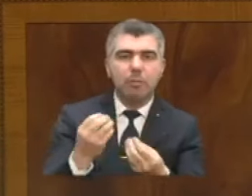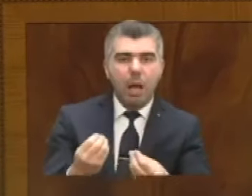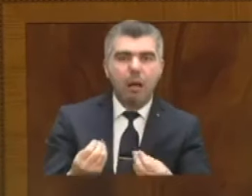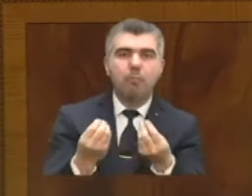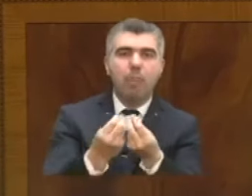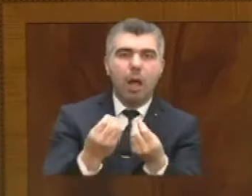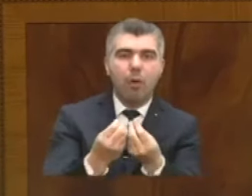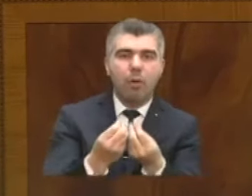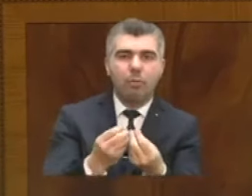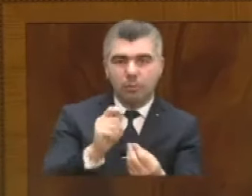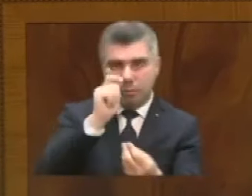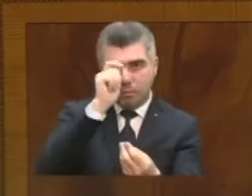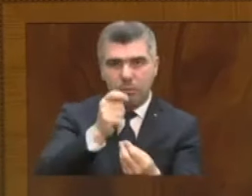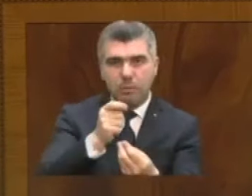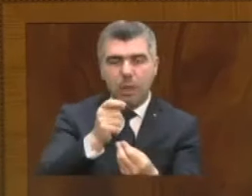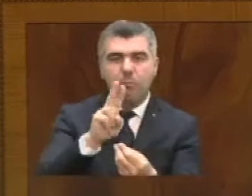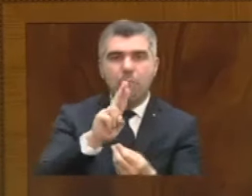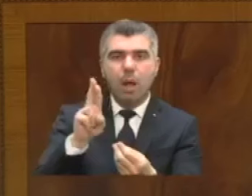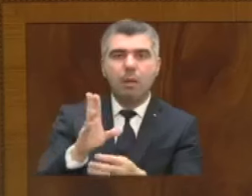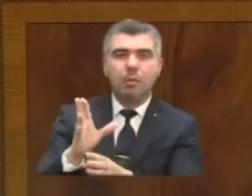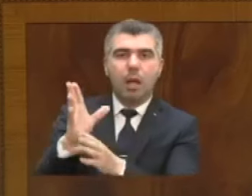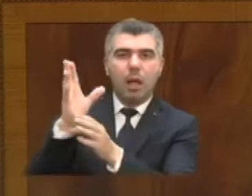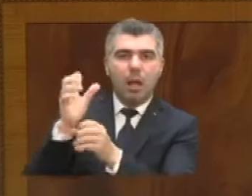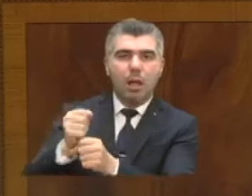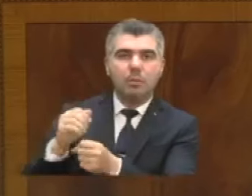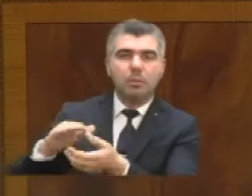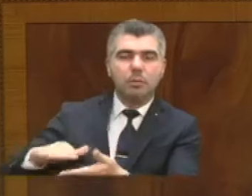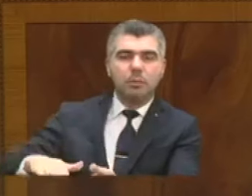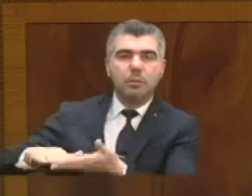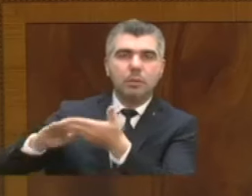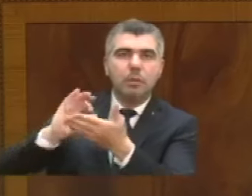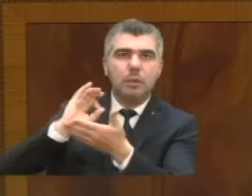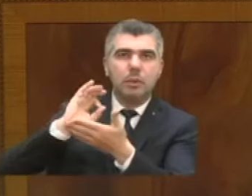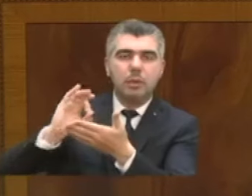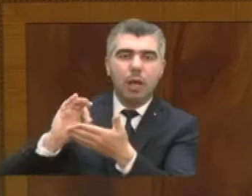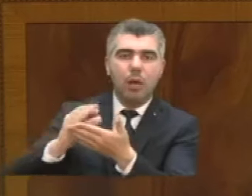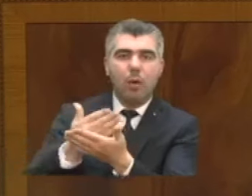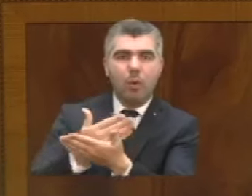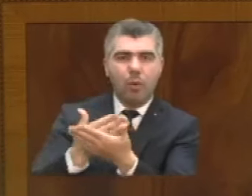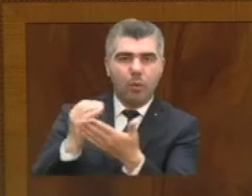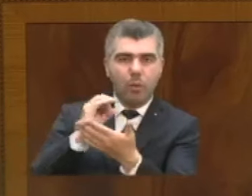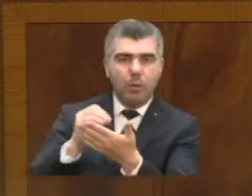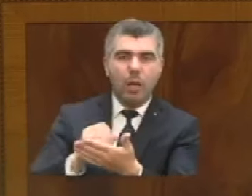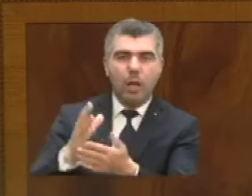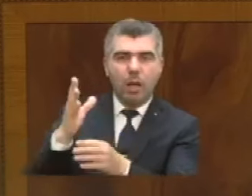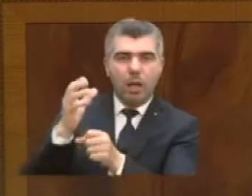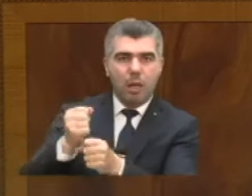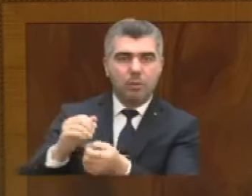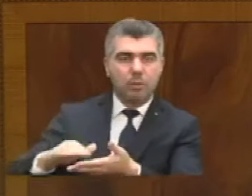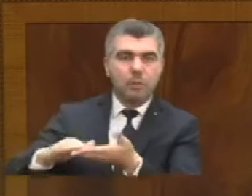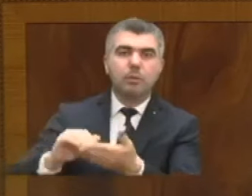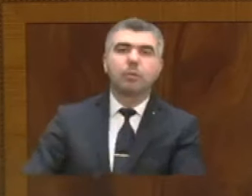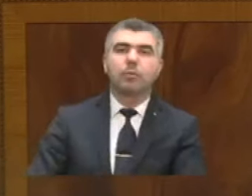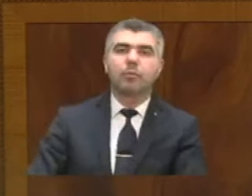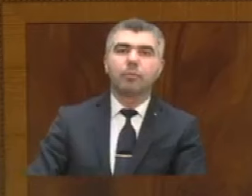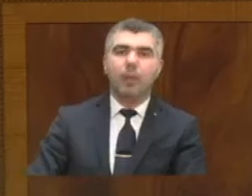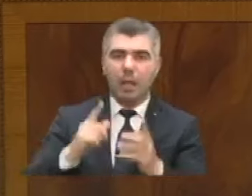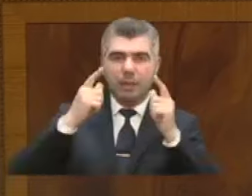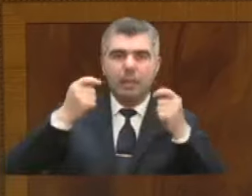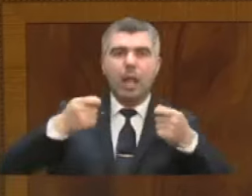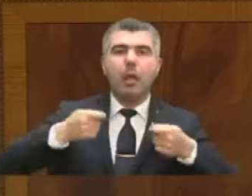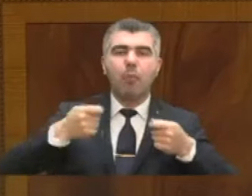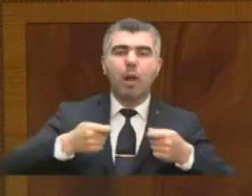الحكيمة لصاحب الجلالة الملك محمد السادس نصره الله وأيده.